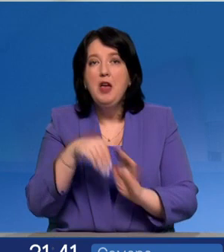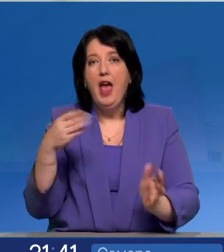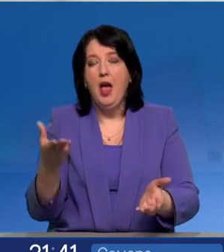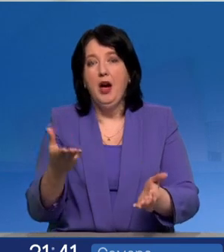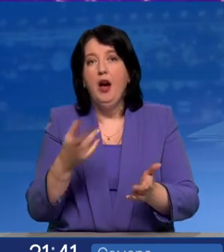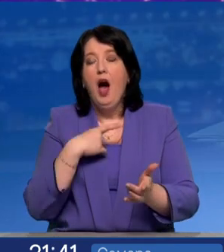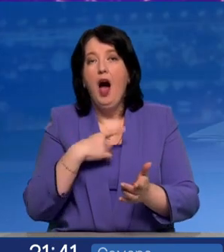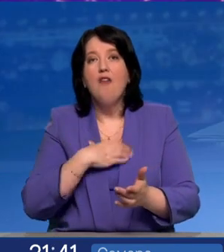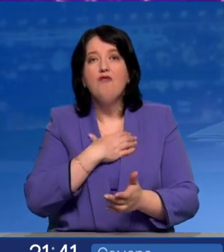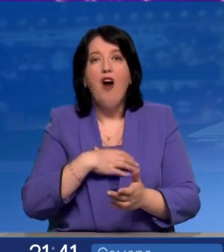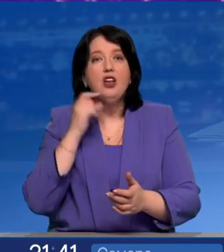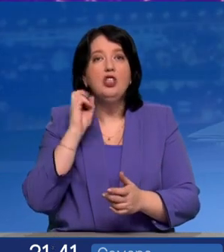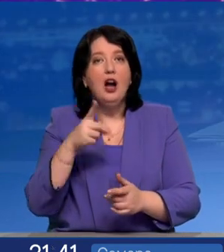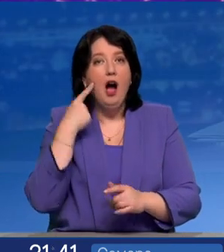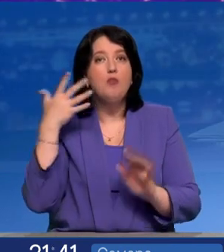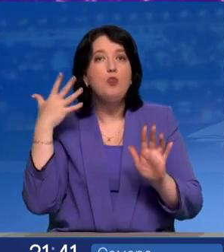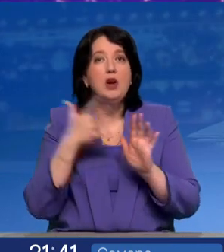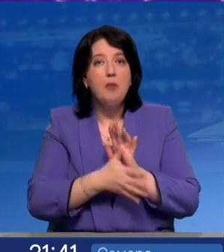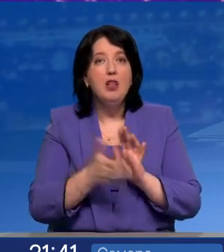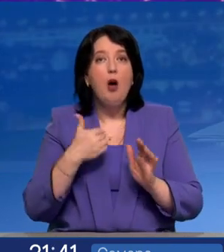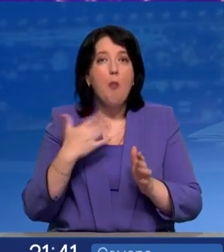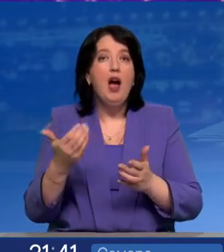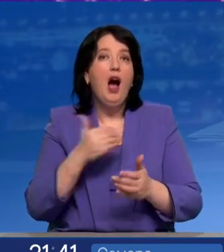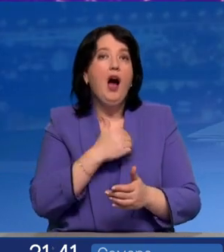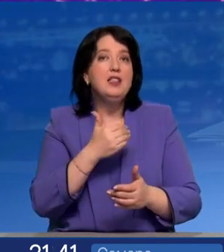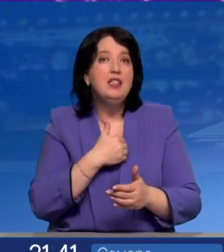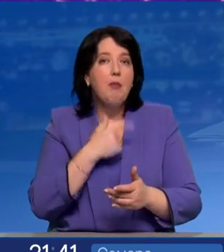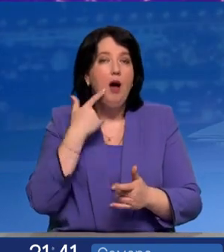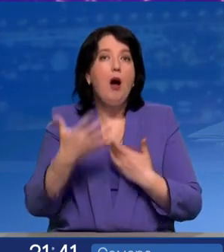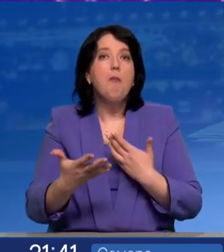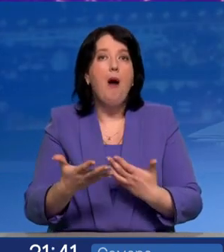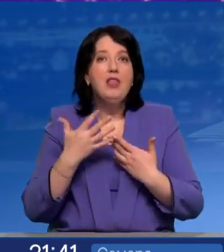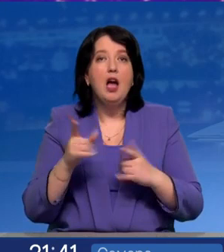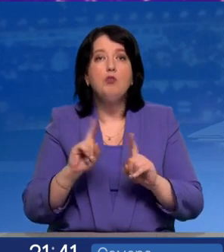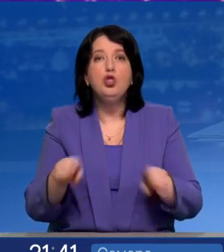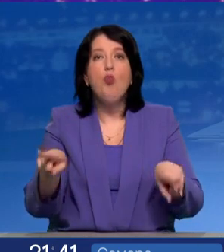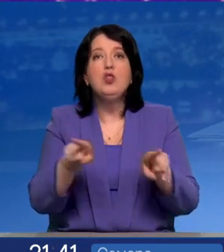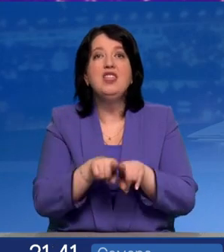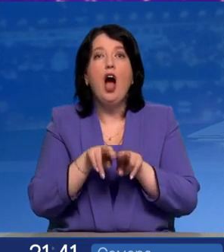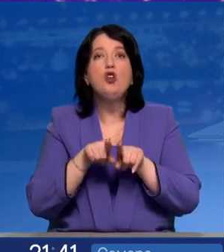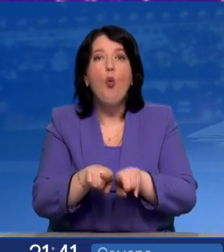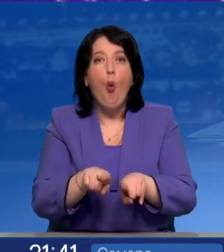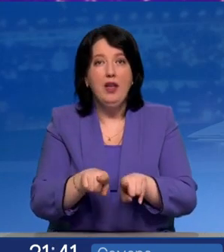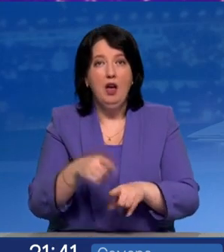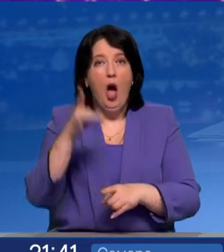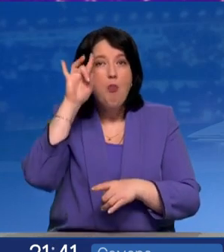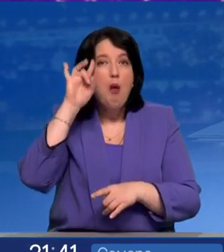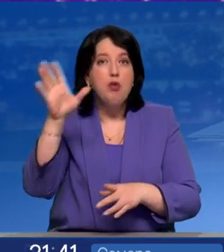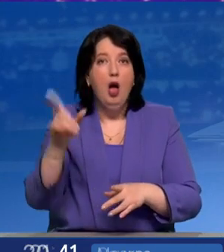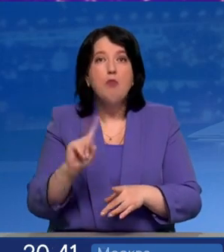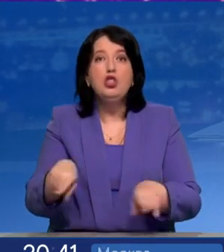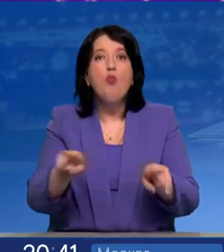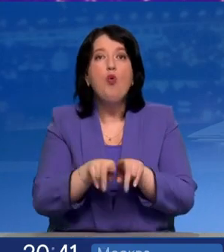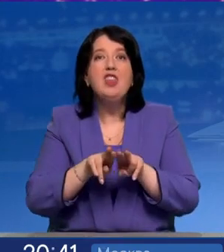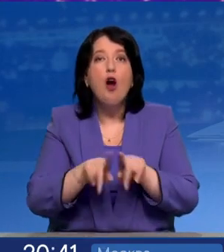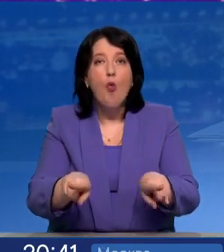они зарабатывают. Нам, мы хотим разобраться, почему такое популярно, почему такому аплодируют, почему